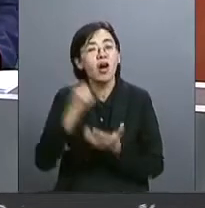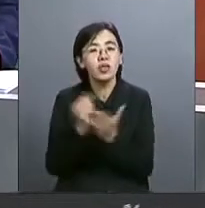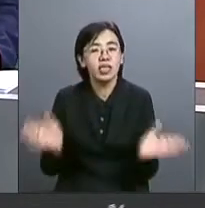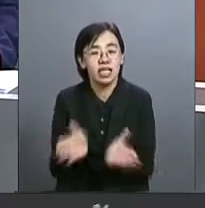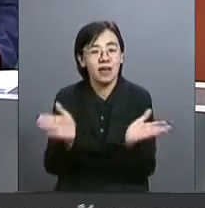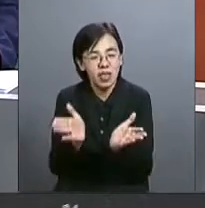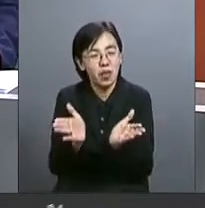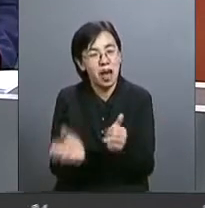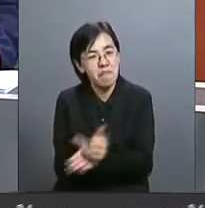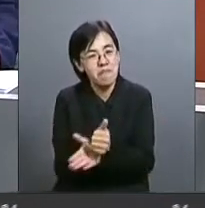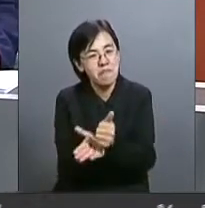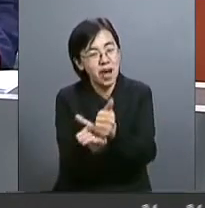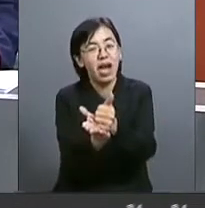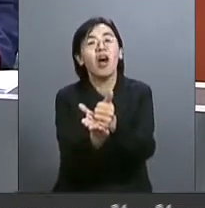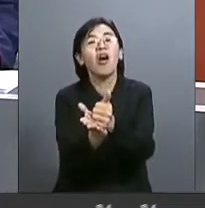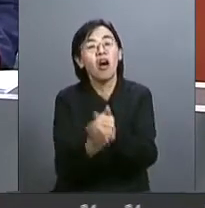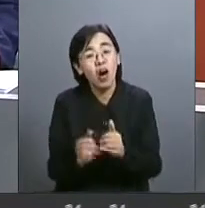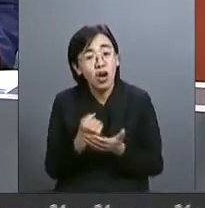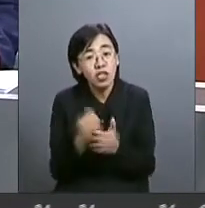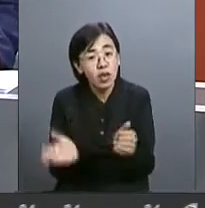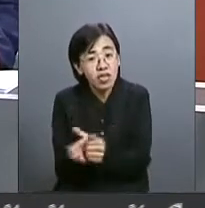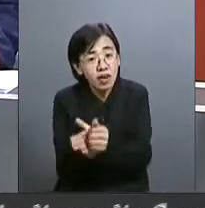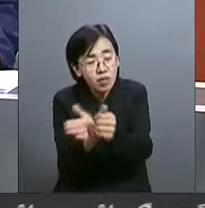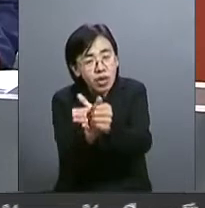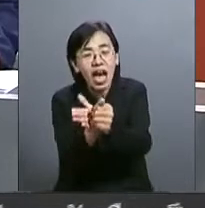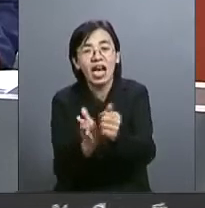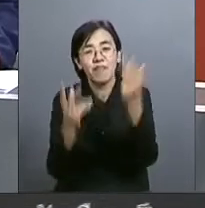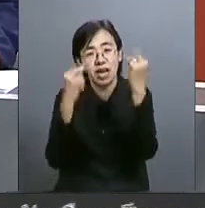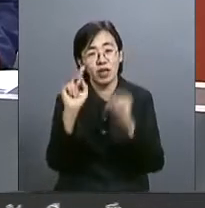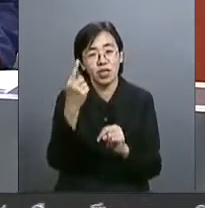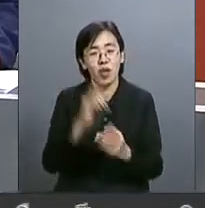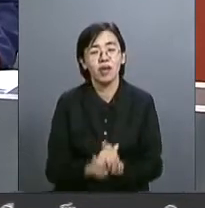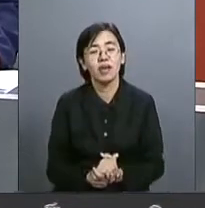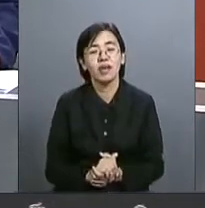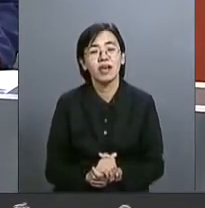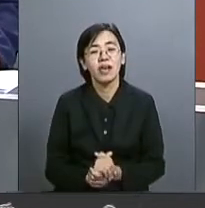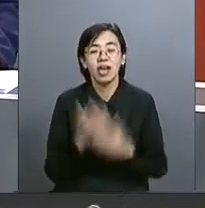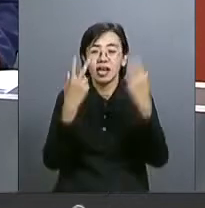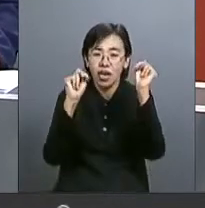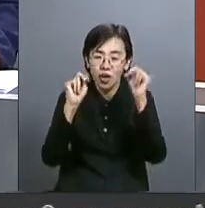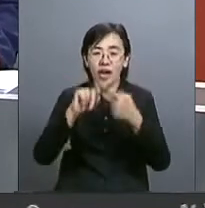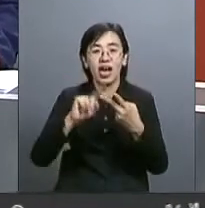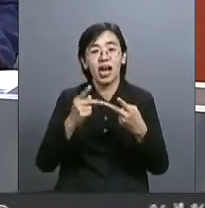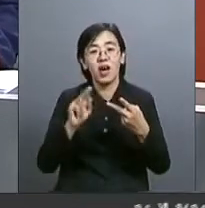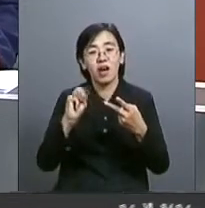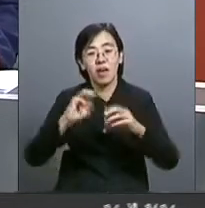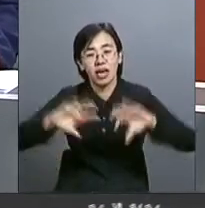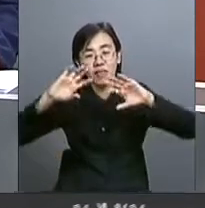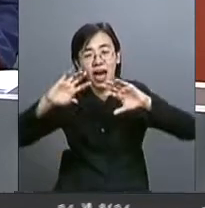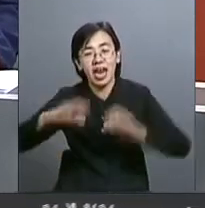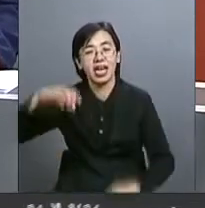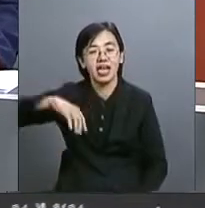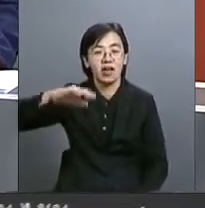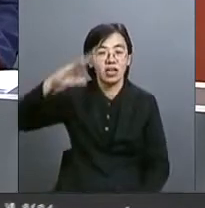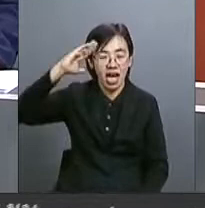าหมายค่ะ ค่ะและปัจจัยกองหนุนที่สำคัญในการสนับสนุนรัฐบาลคสช.และพลเอกประยุทธ์จันทร์โอชาก็คือกองทัพประชาช